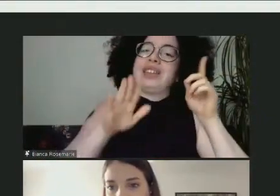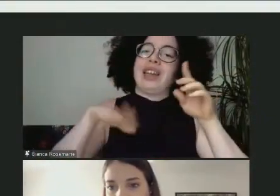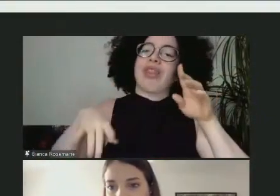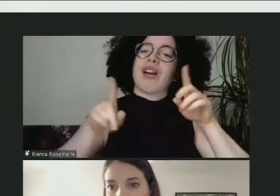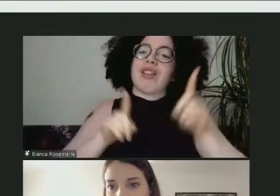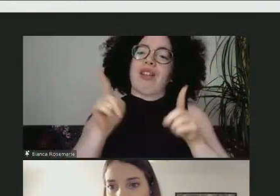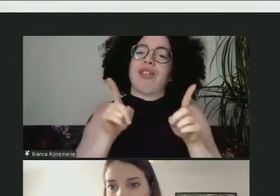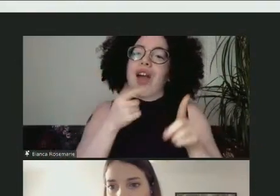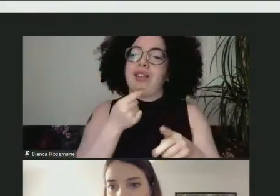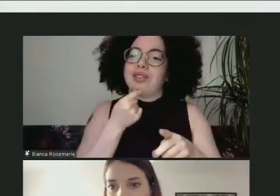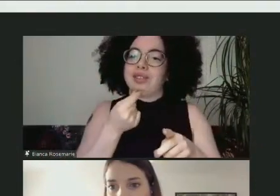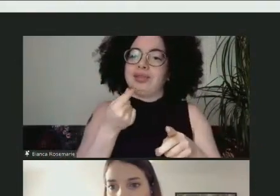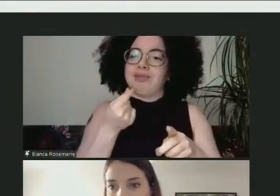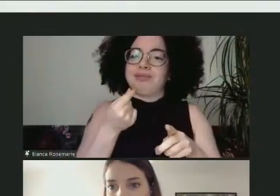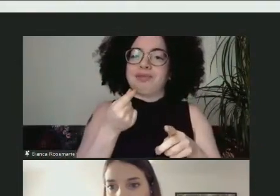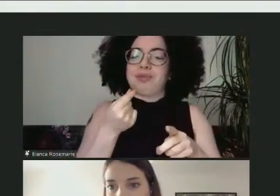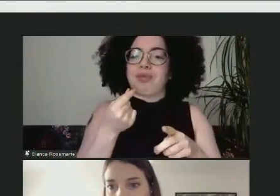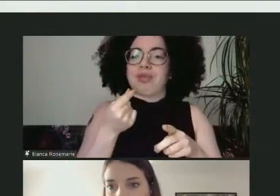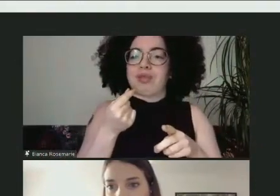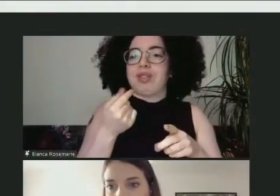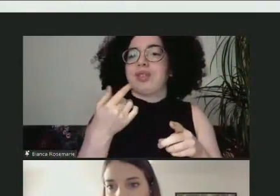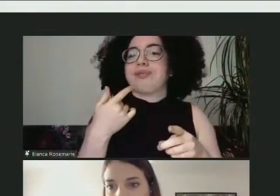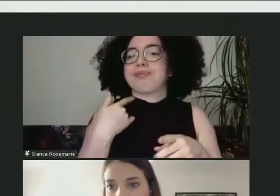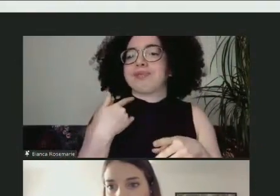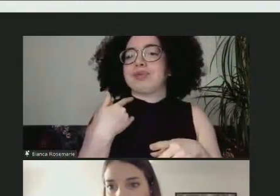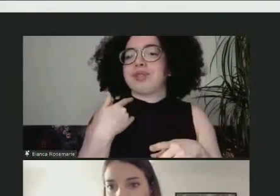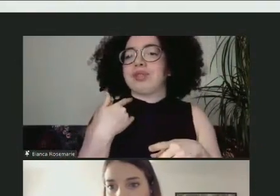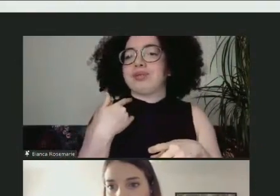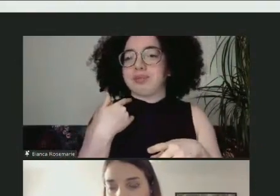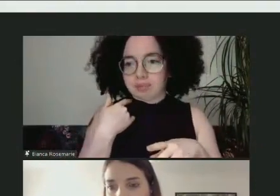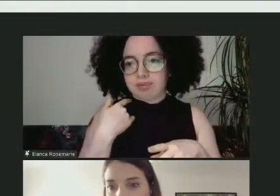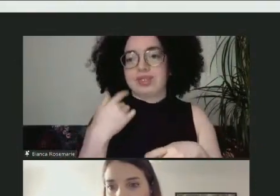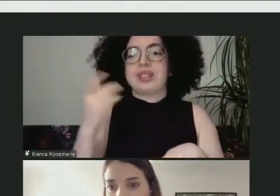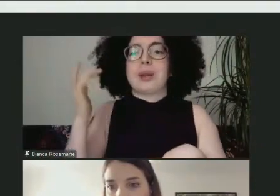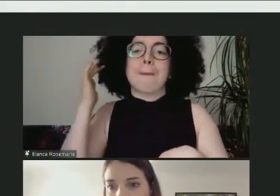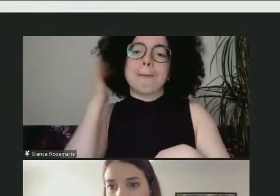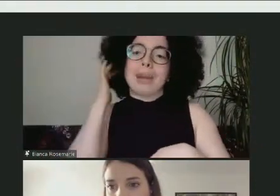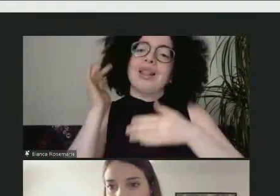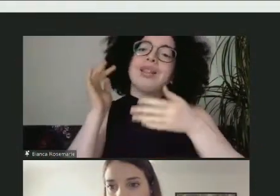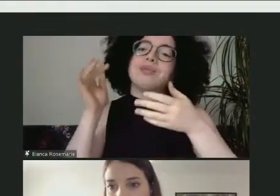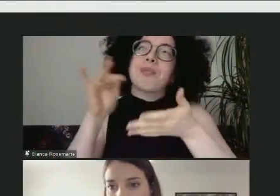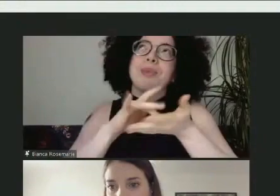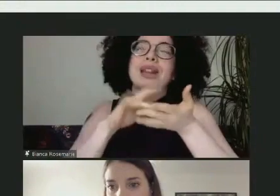Wann hat es angefangen mit meinem Hörverlust im Kindergartenalter?